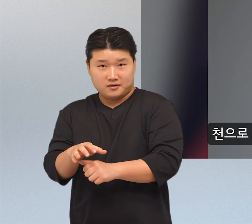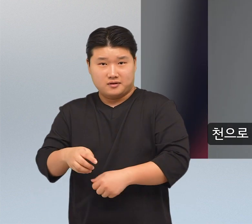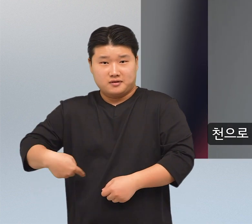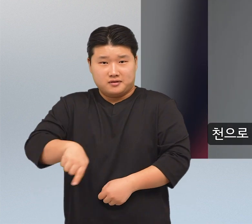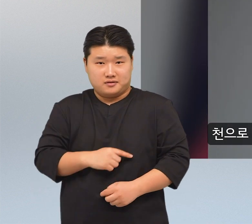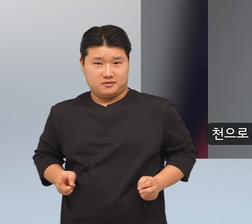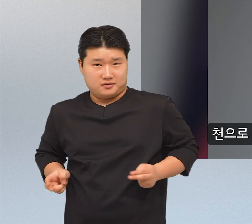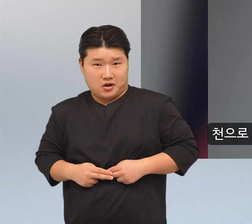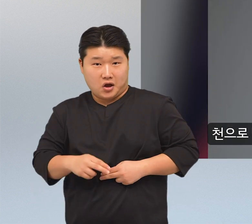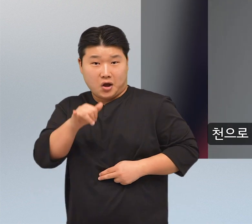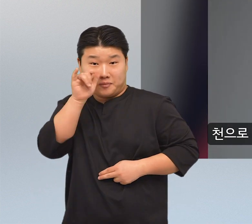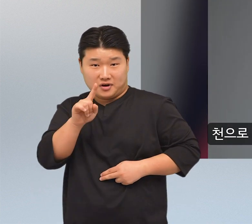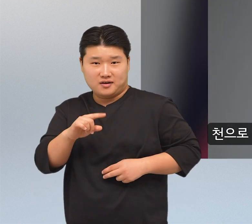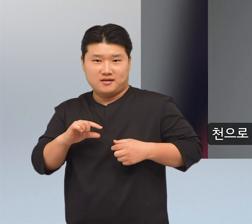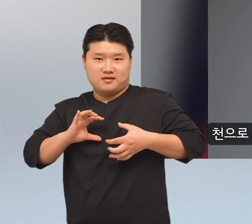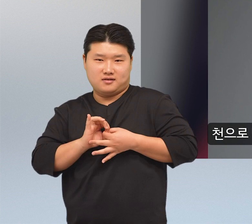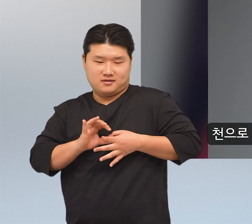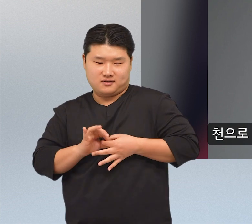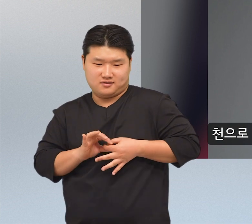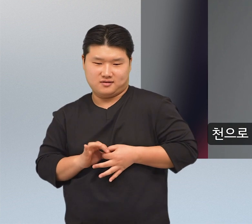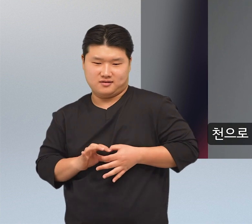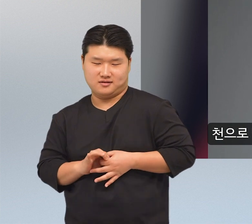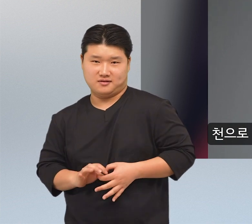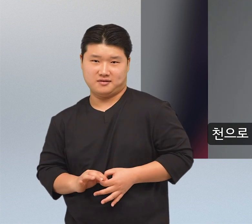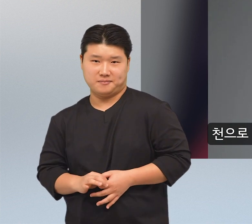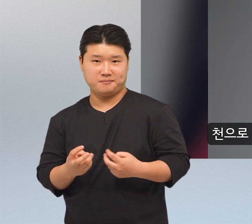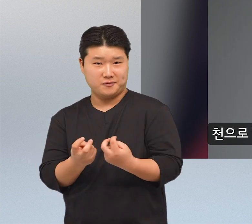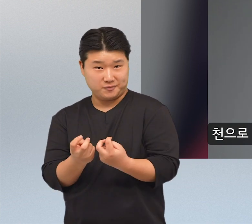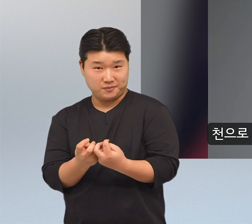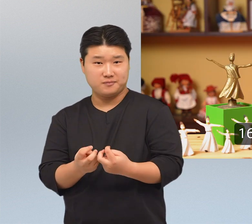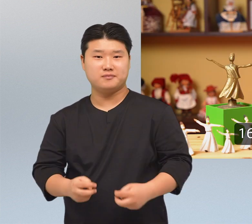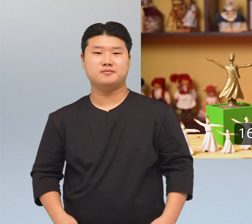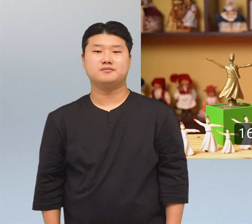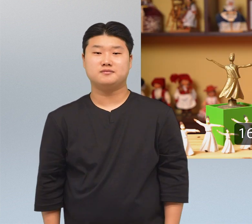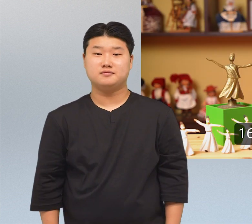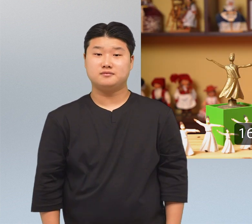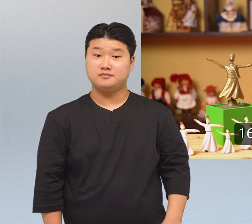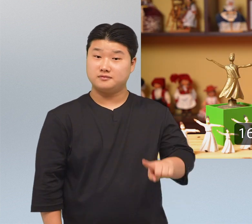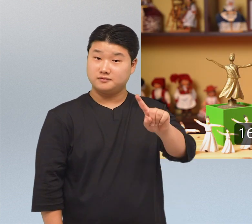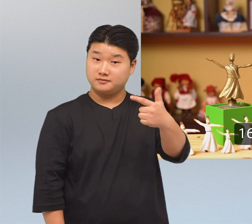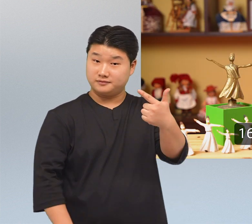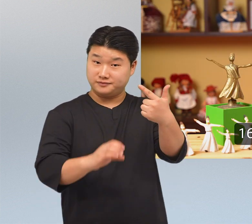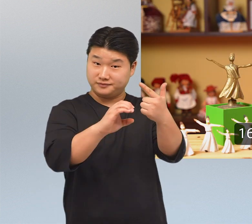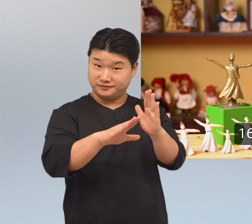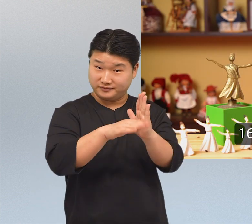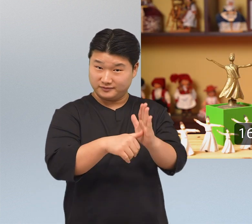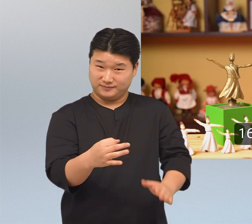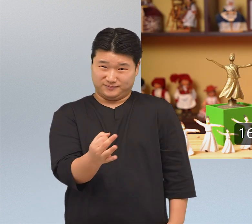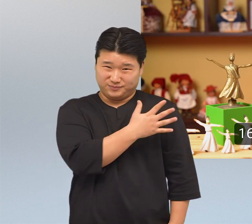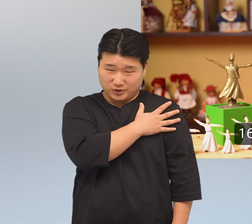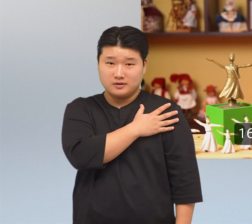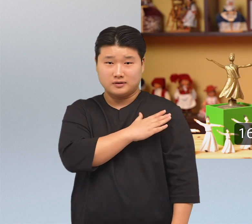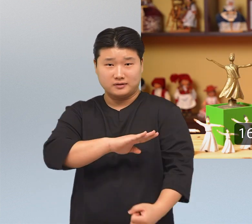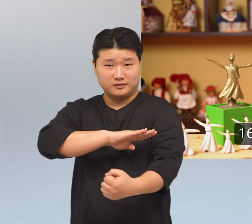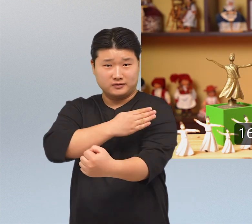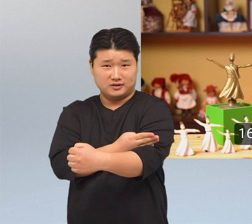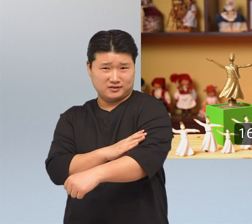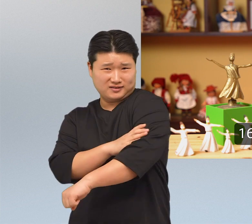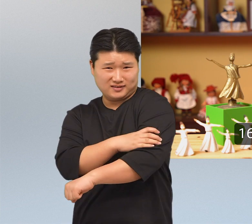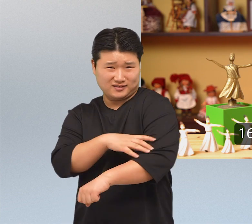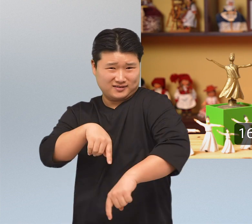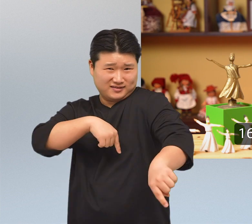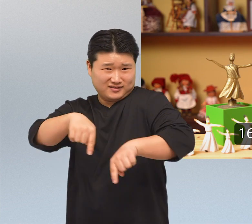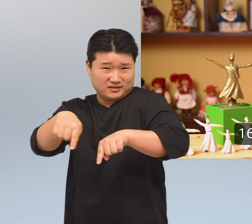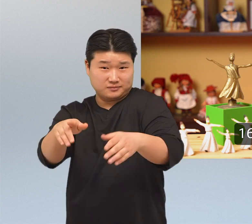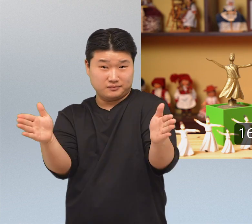하기도 하고 단추로 여밈을 하기도 했습니다. 16세기 오스만의 부와 권력은